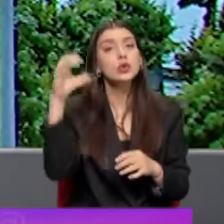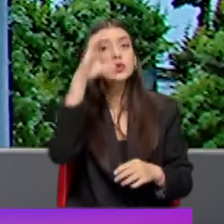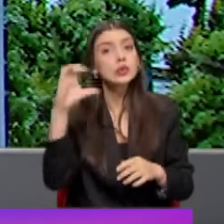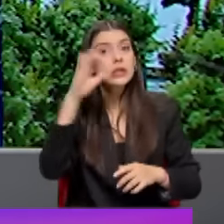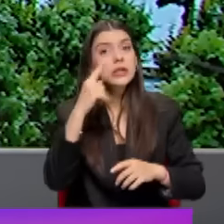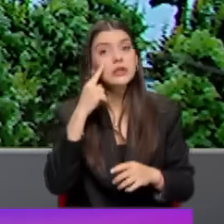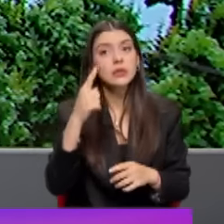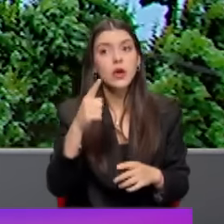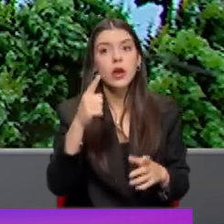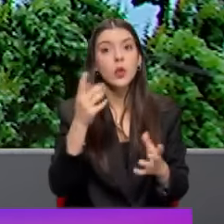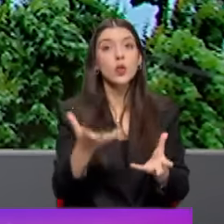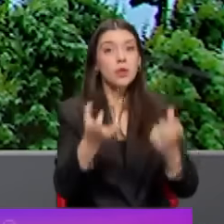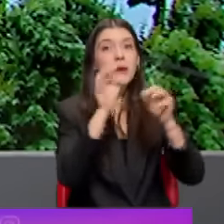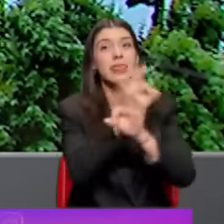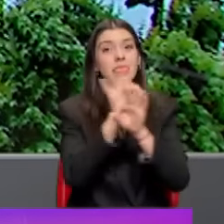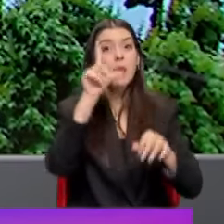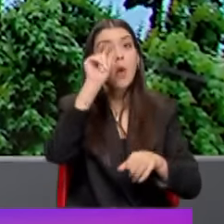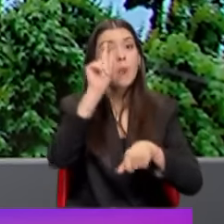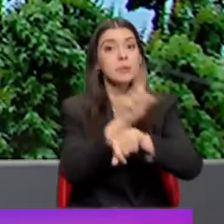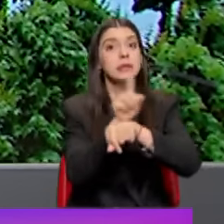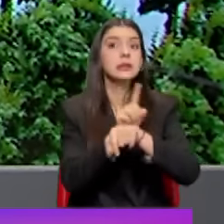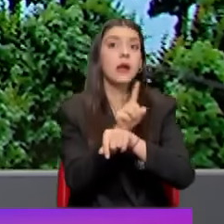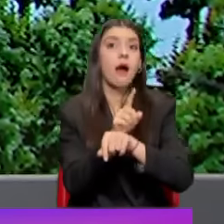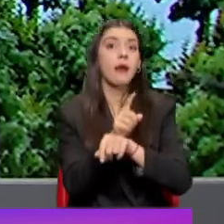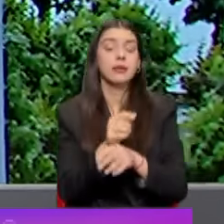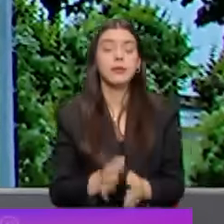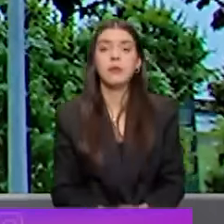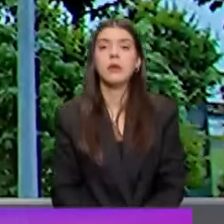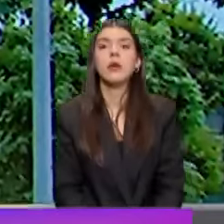Kurtarmak tam 11 saat